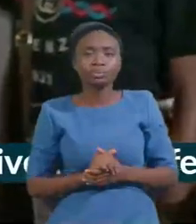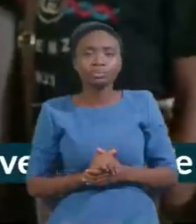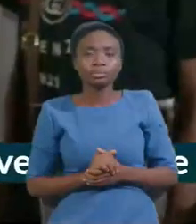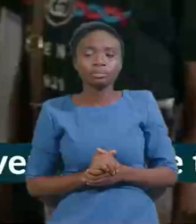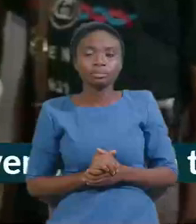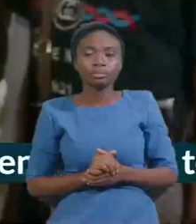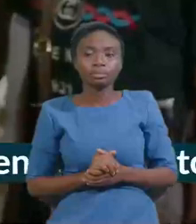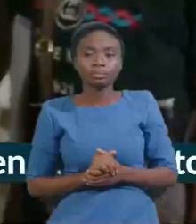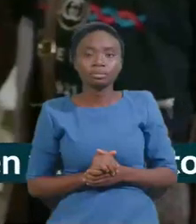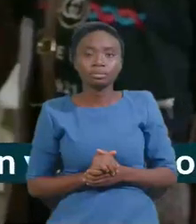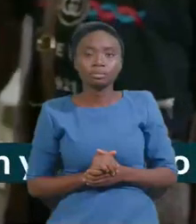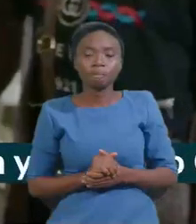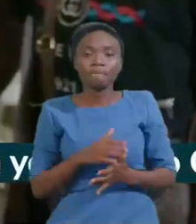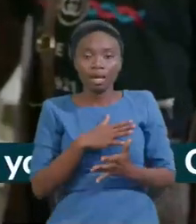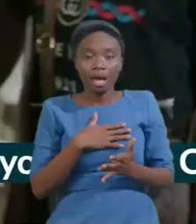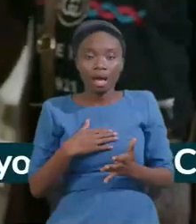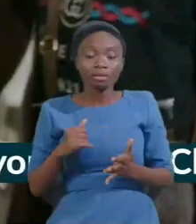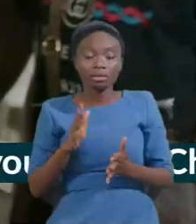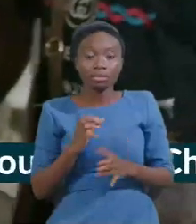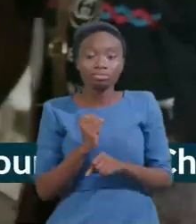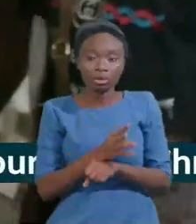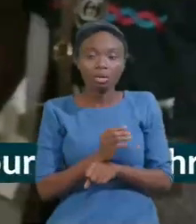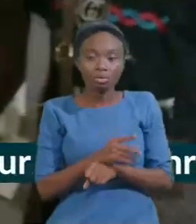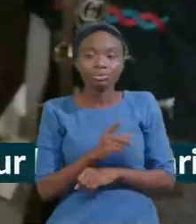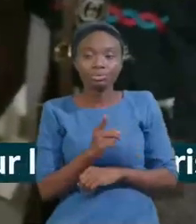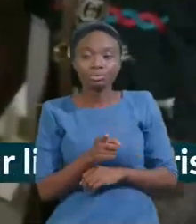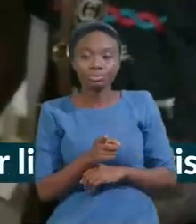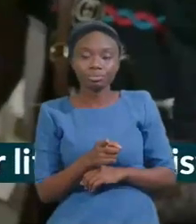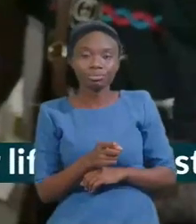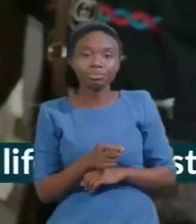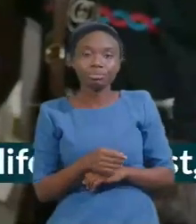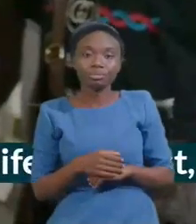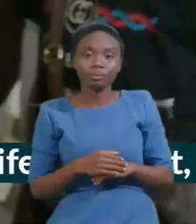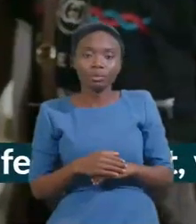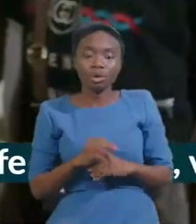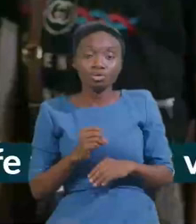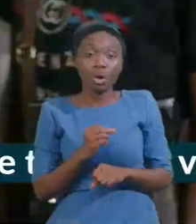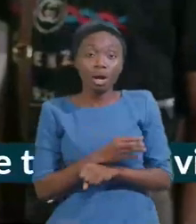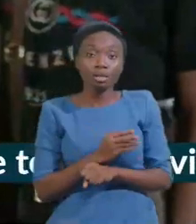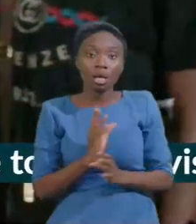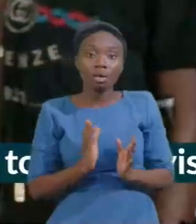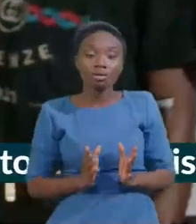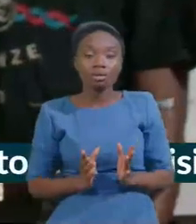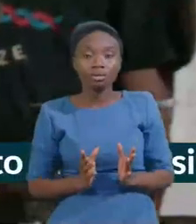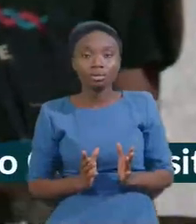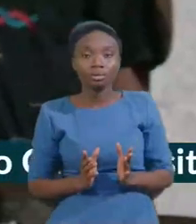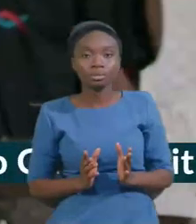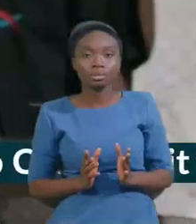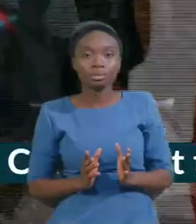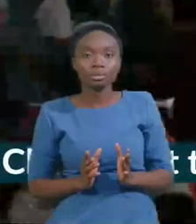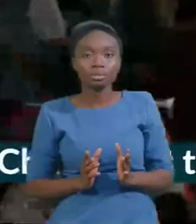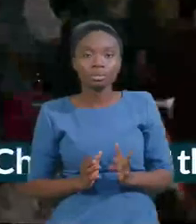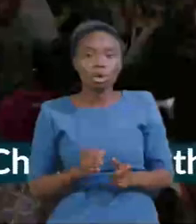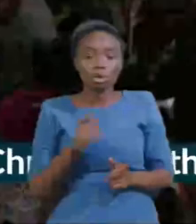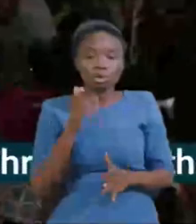continue de prier pour vous. And then they will counsel you. Et on va vous conseiller. So counselors, you